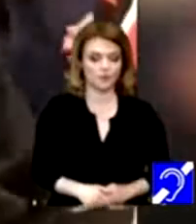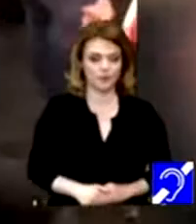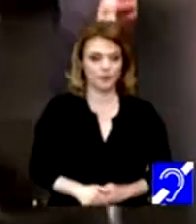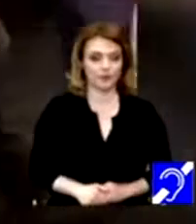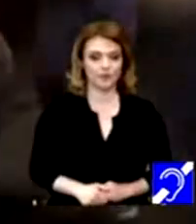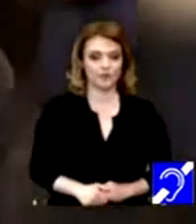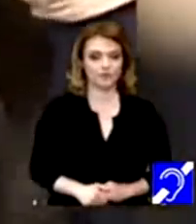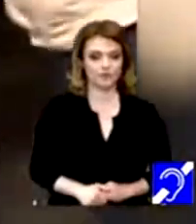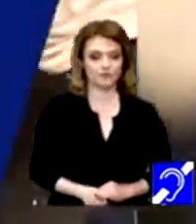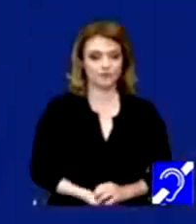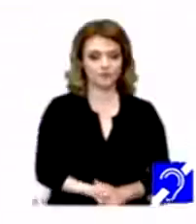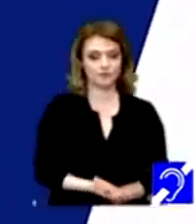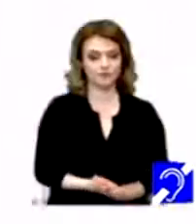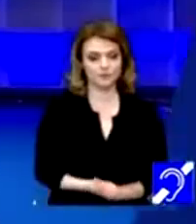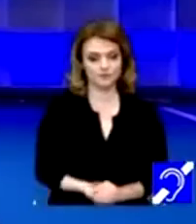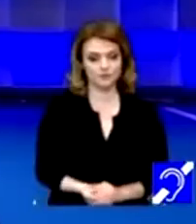făcut dreptate.